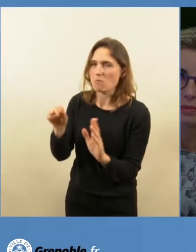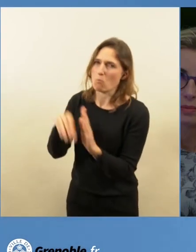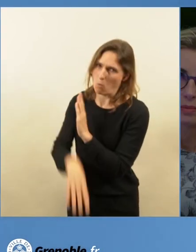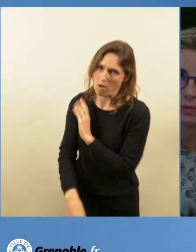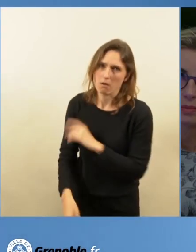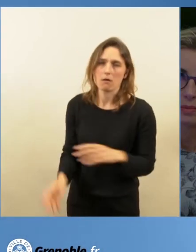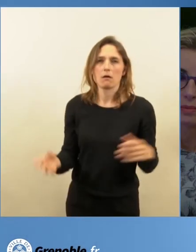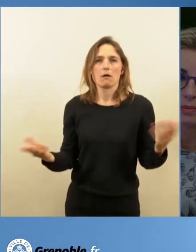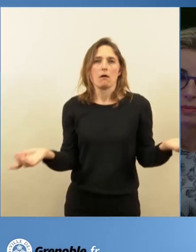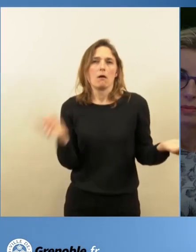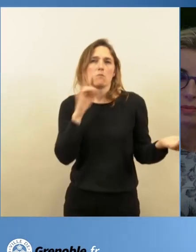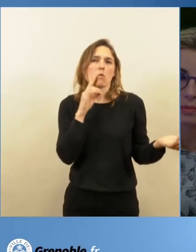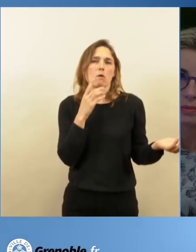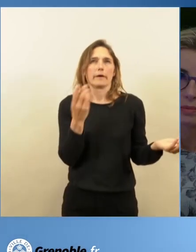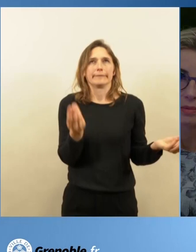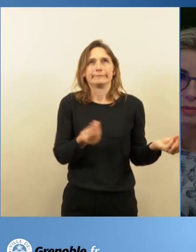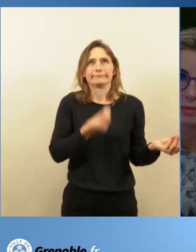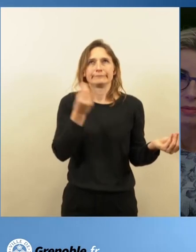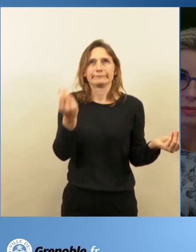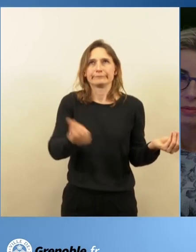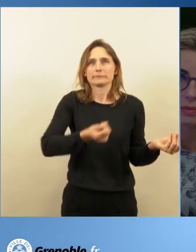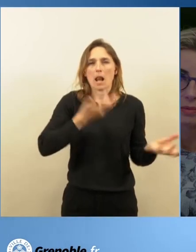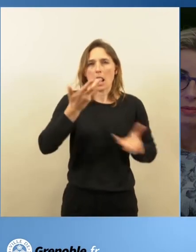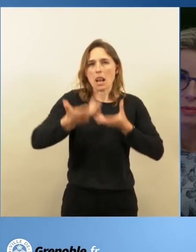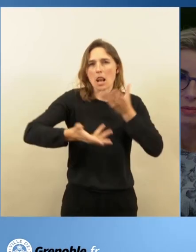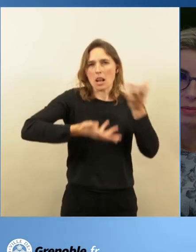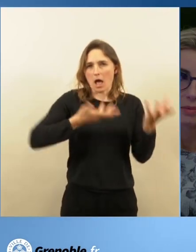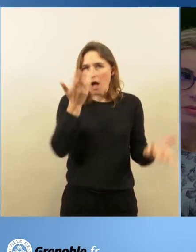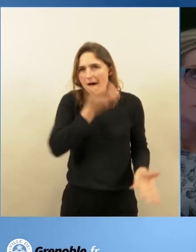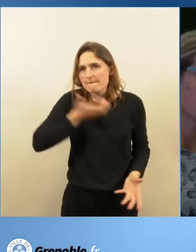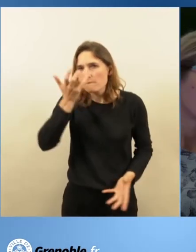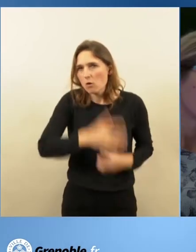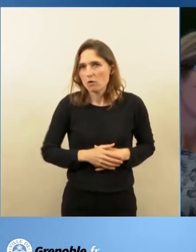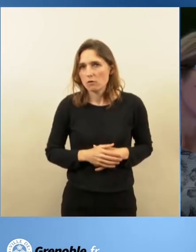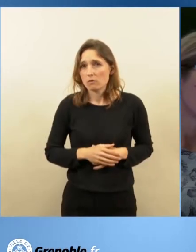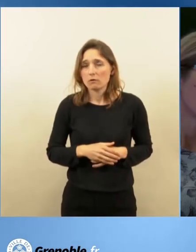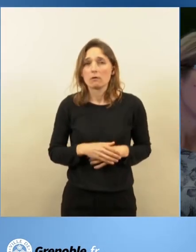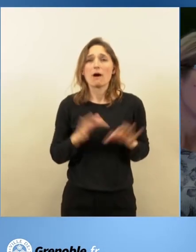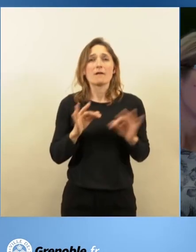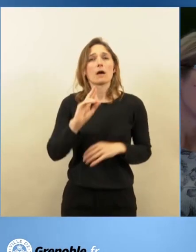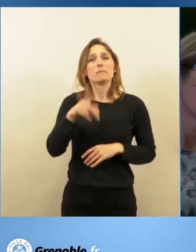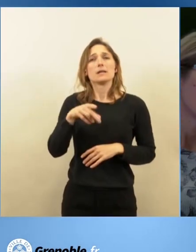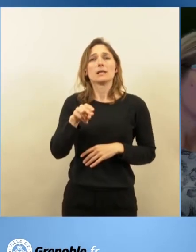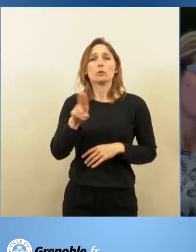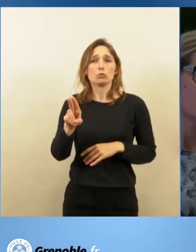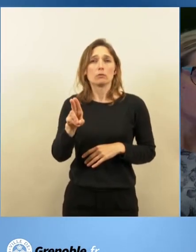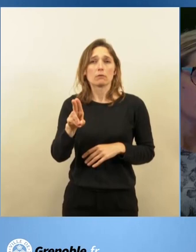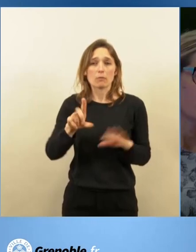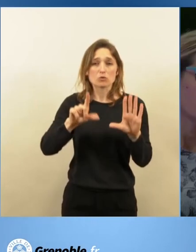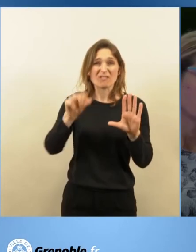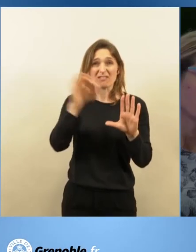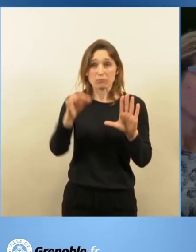comme on dit sordide dans le PDU non financé à 70%.